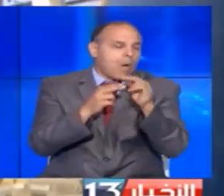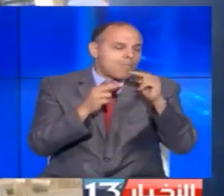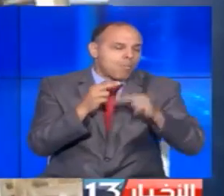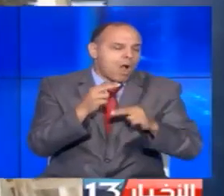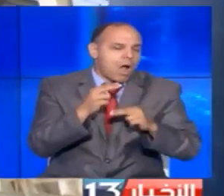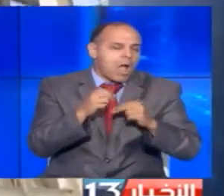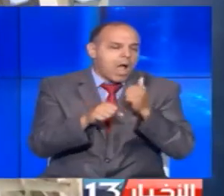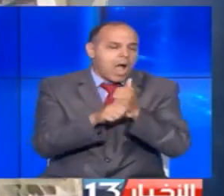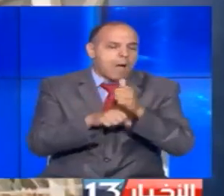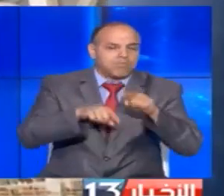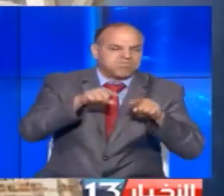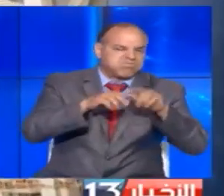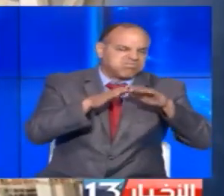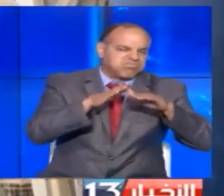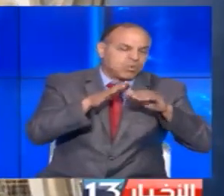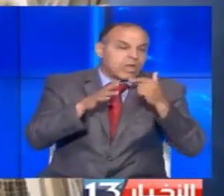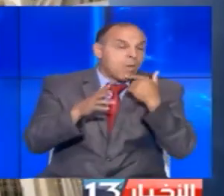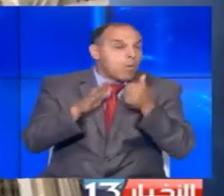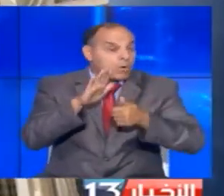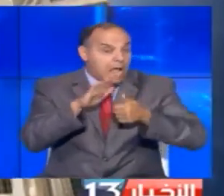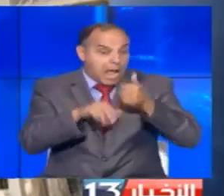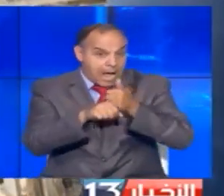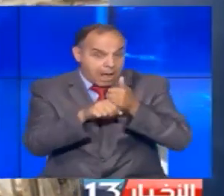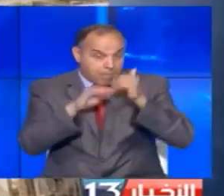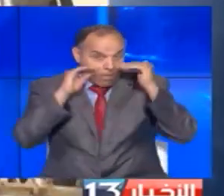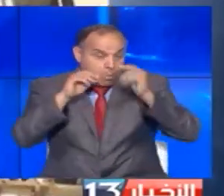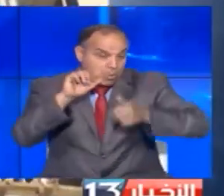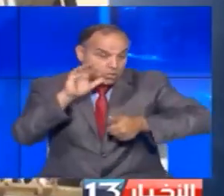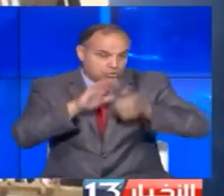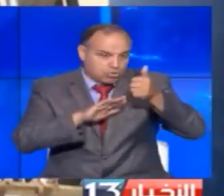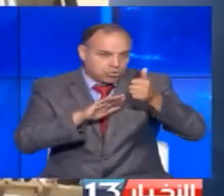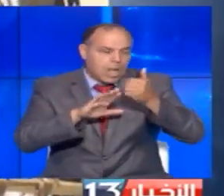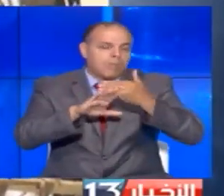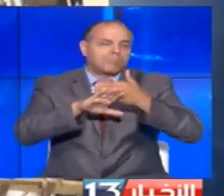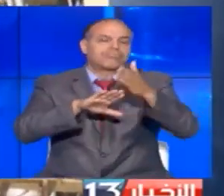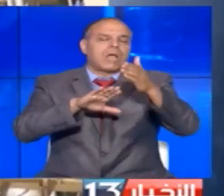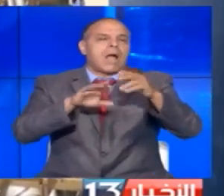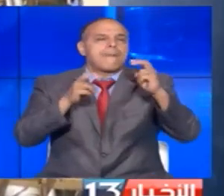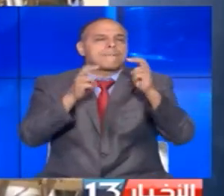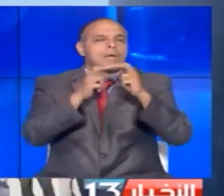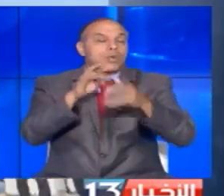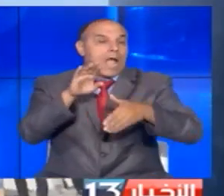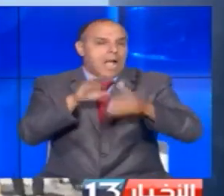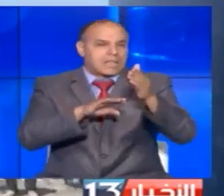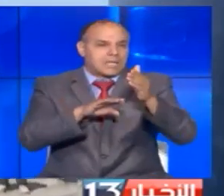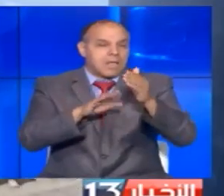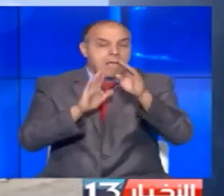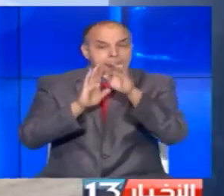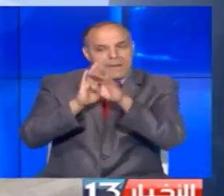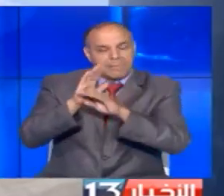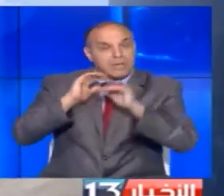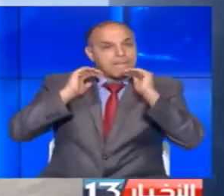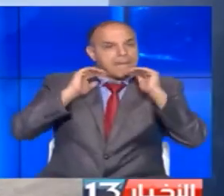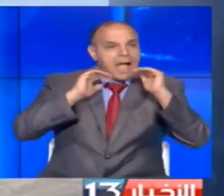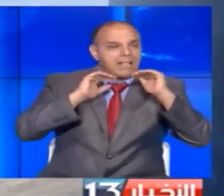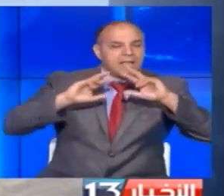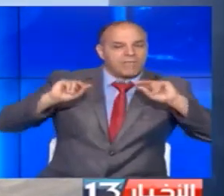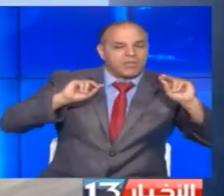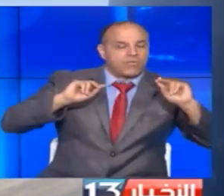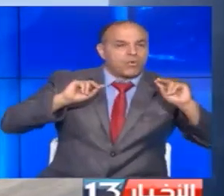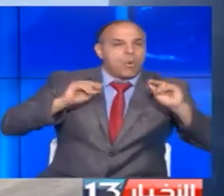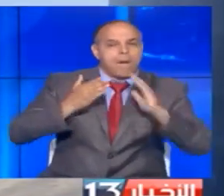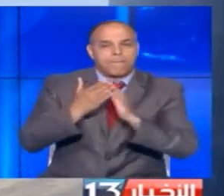سنه لاخرى قد تنجح هذه المحطات في تجاوزه خاصه مع برمجه محطات مماثله